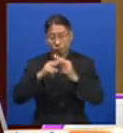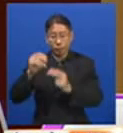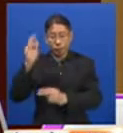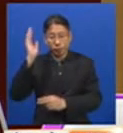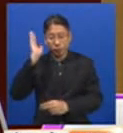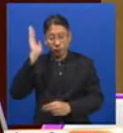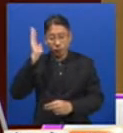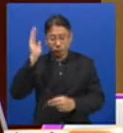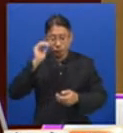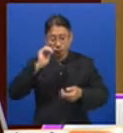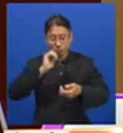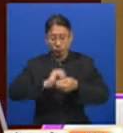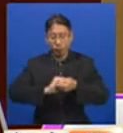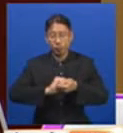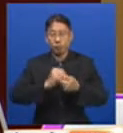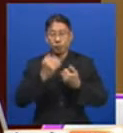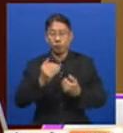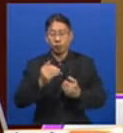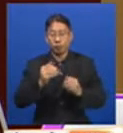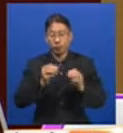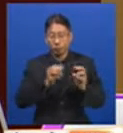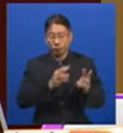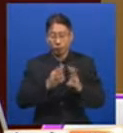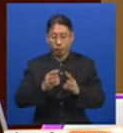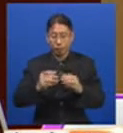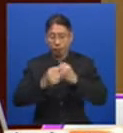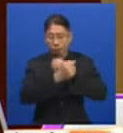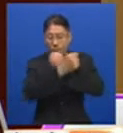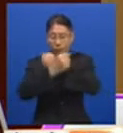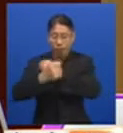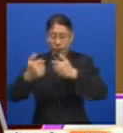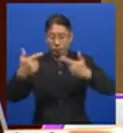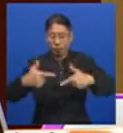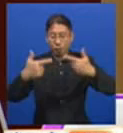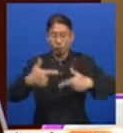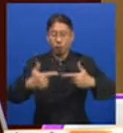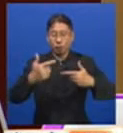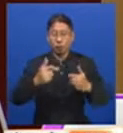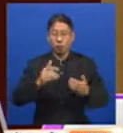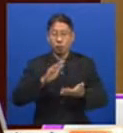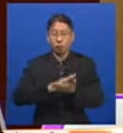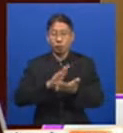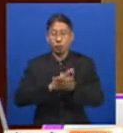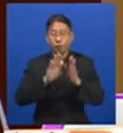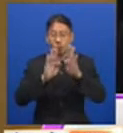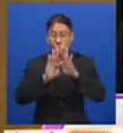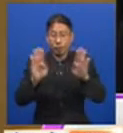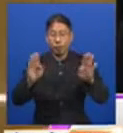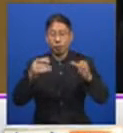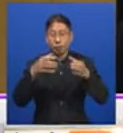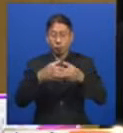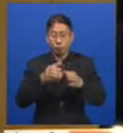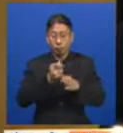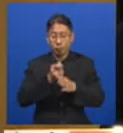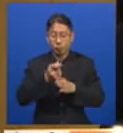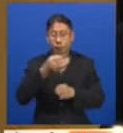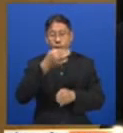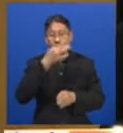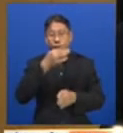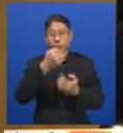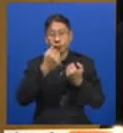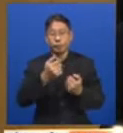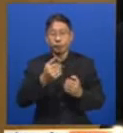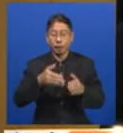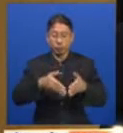วเรื่องนี้นะคะโดยบอกว่ามาตรการป้องกันทะเลาะการวิวาทในช่วงของการเปิดเทอมของกลุ่มโรงเรียนอาชีวะได้เตรียมจัดตั้ง